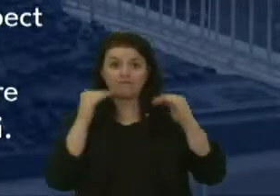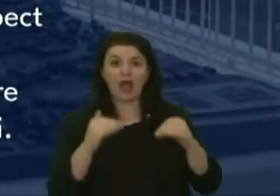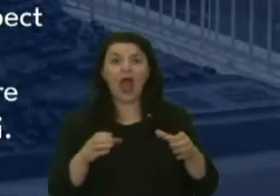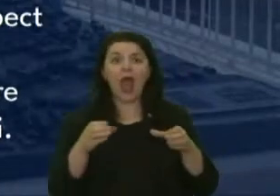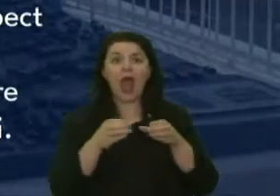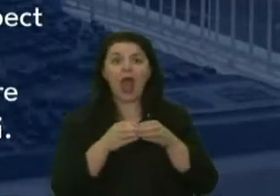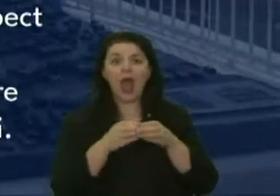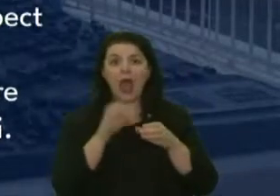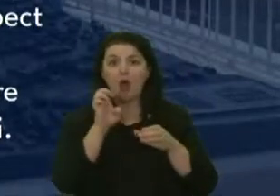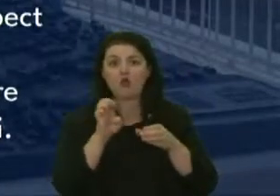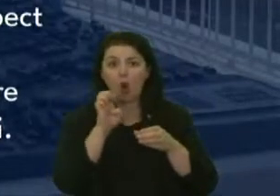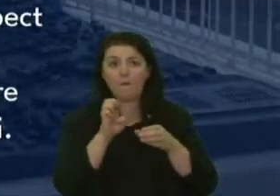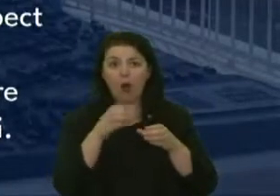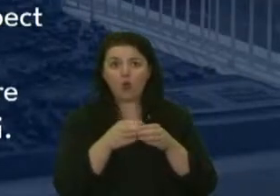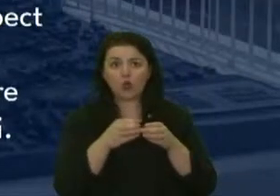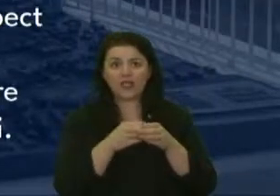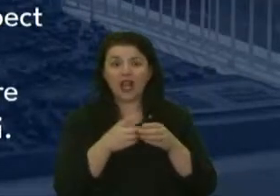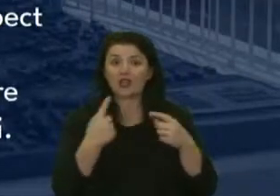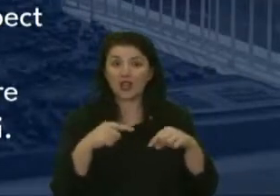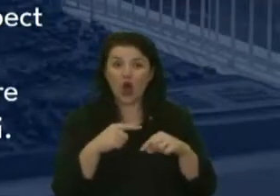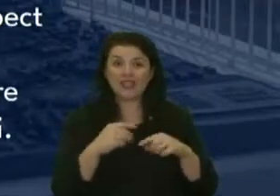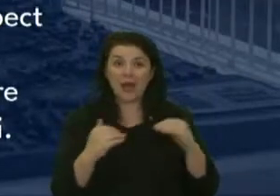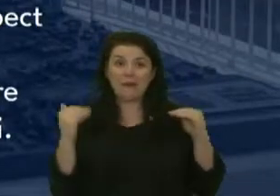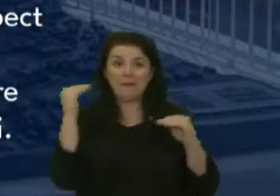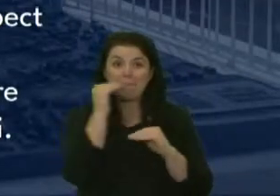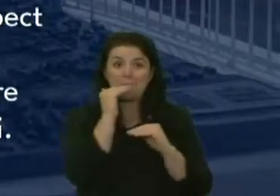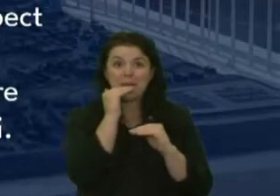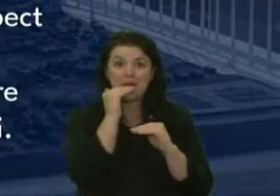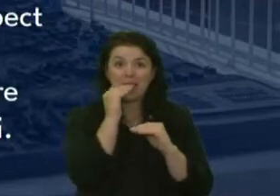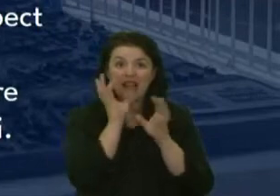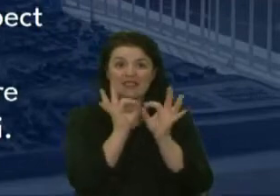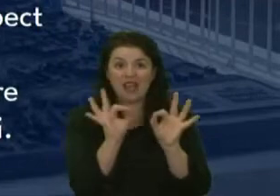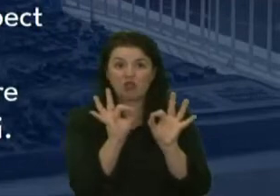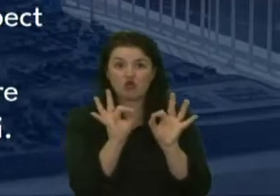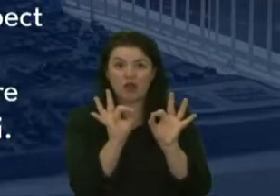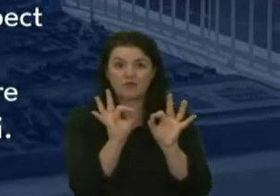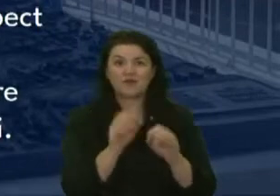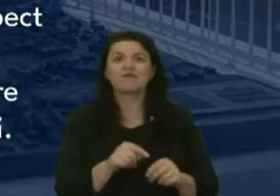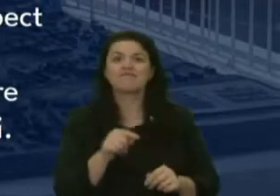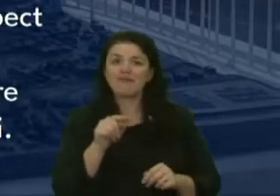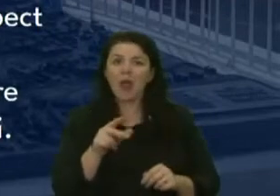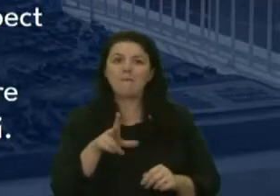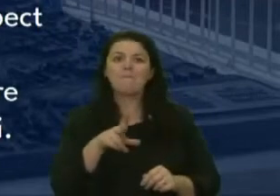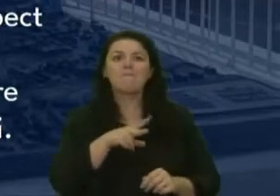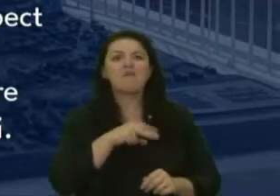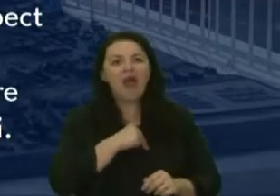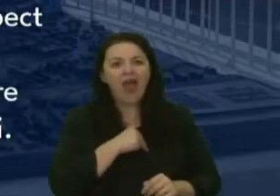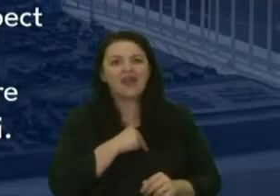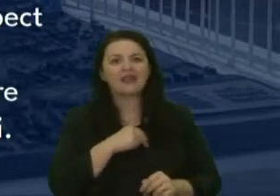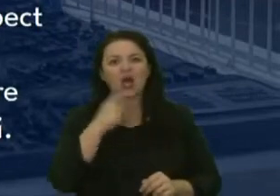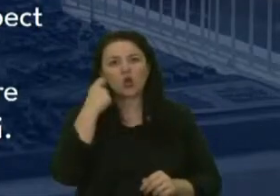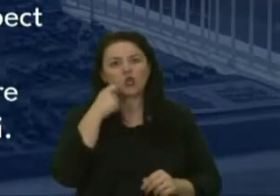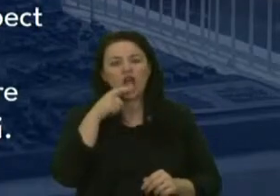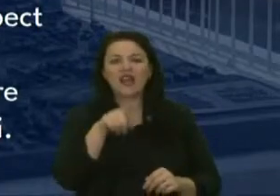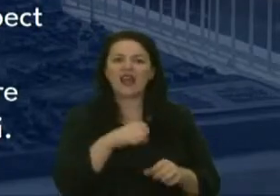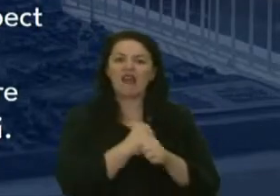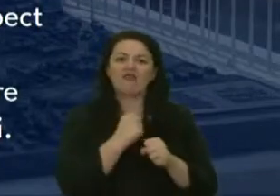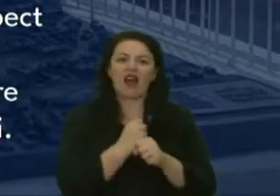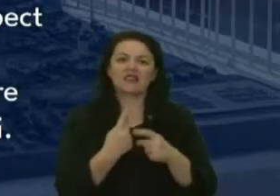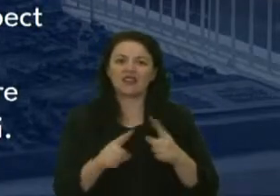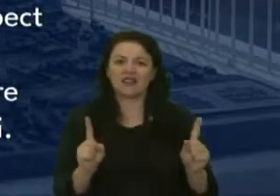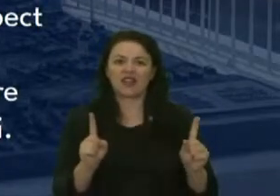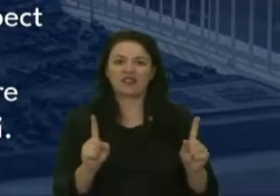Unită suntem în primele 10 și Este meritul încă o dată subliniez al clujenilor că suntem acolo Ei fac diferența